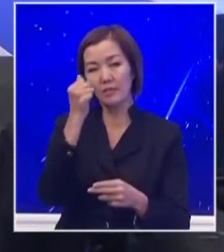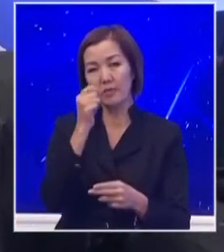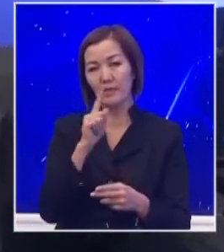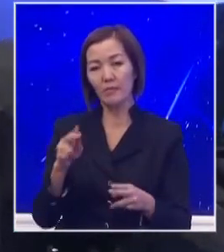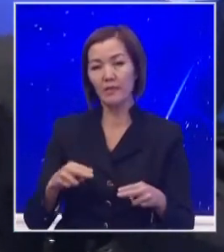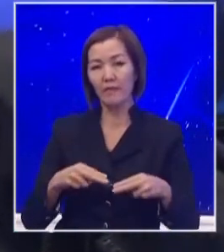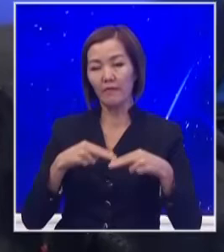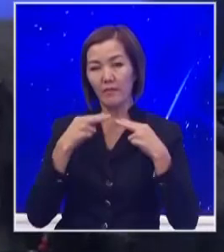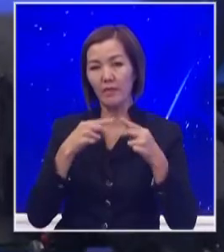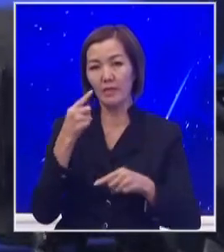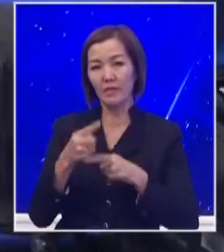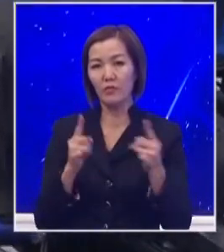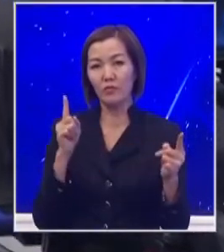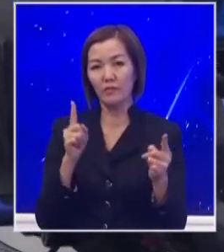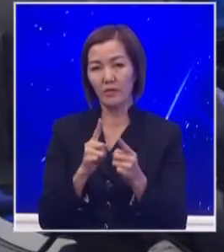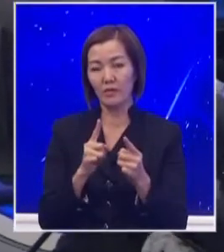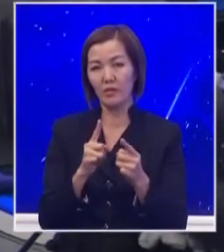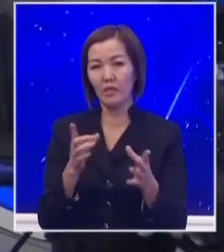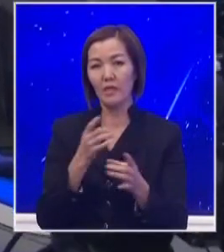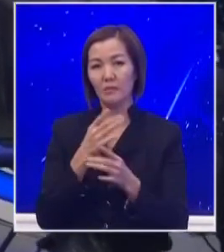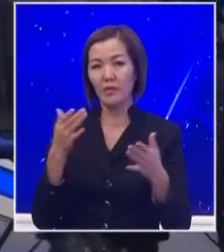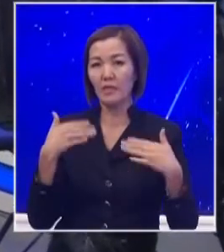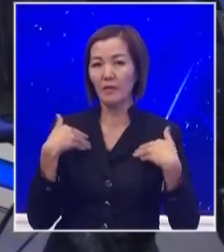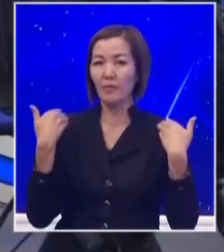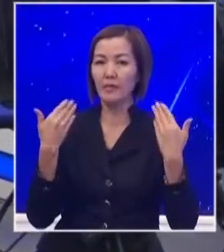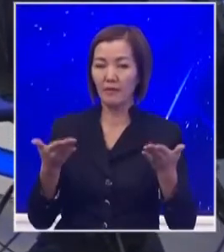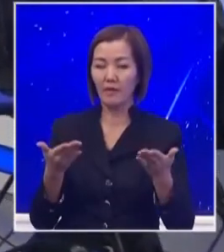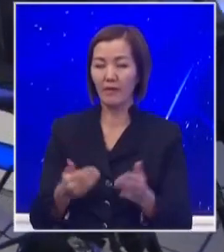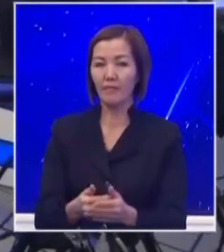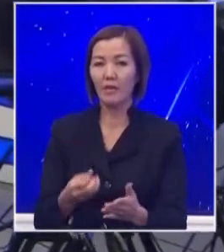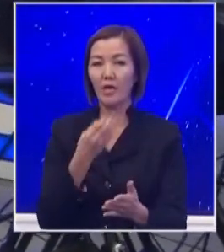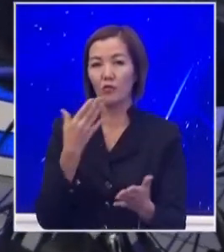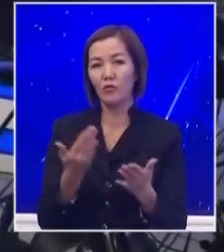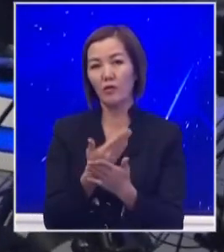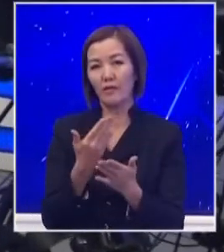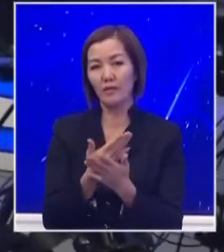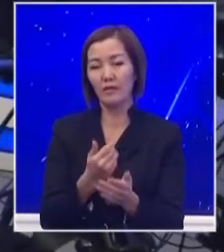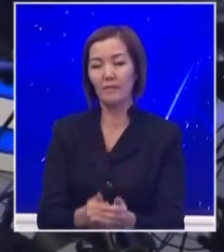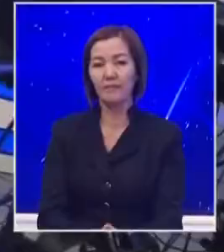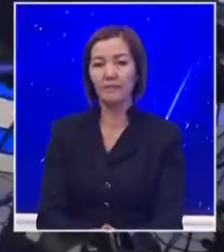в эфире телеканала ЖТСУ. С наступающими праздниками и только хороших новостей. До свидания.